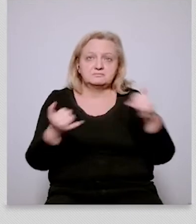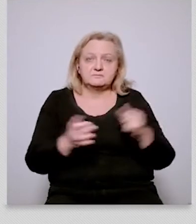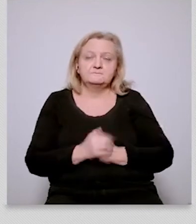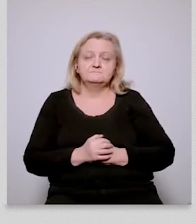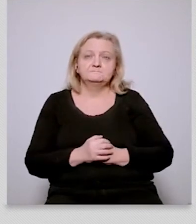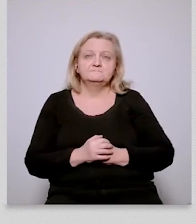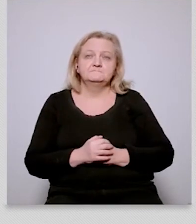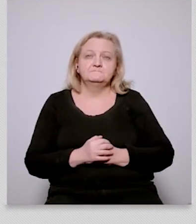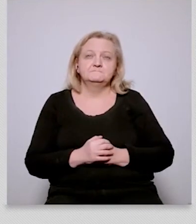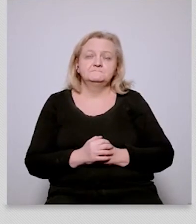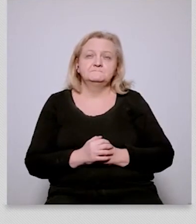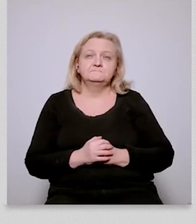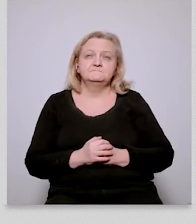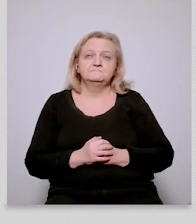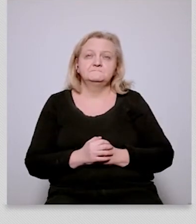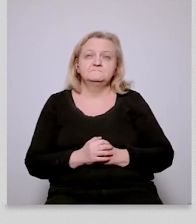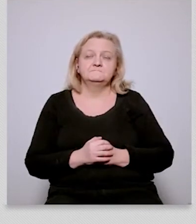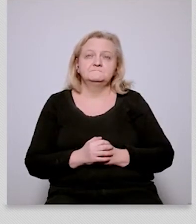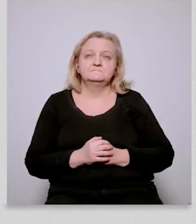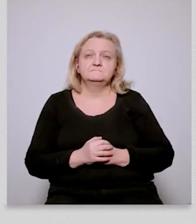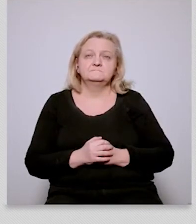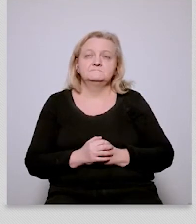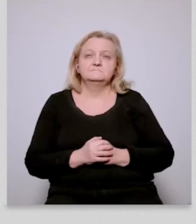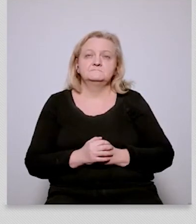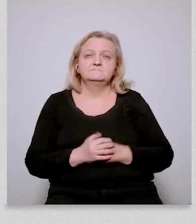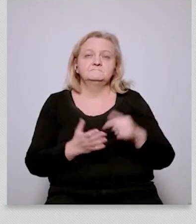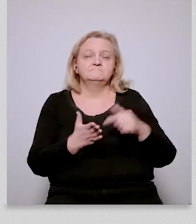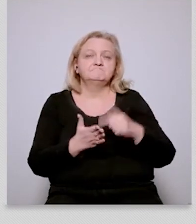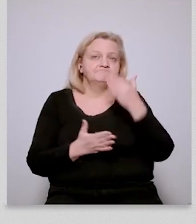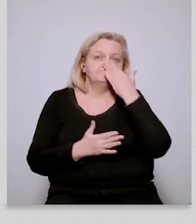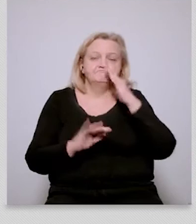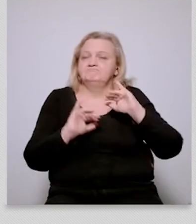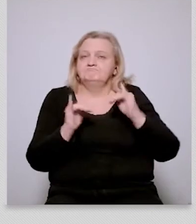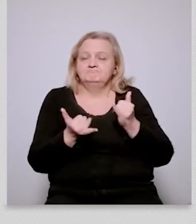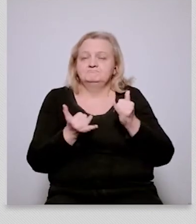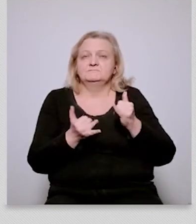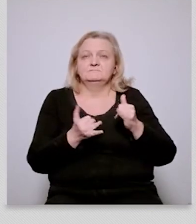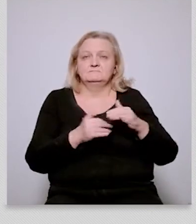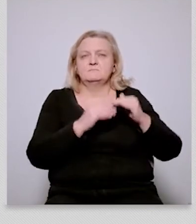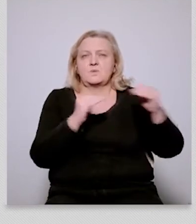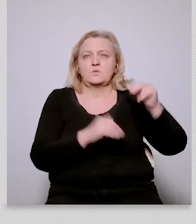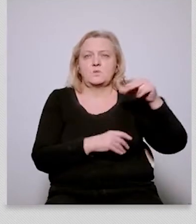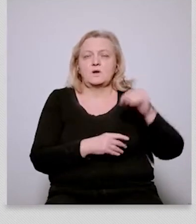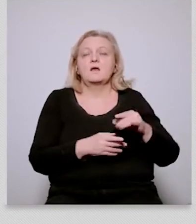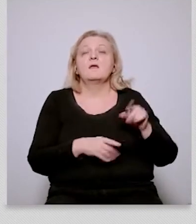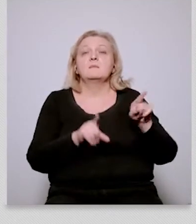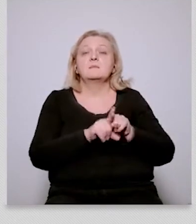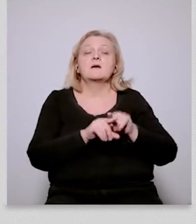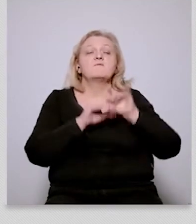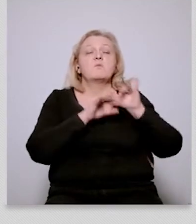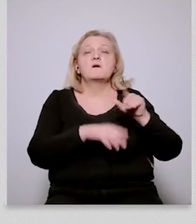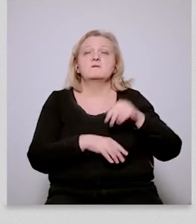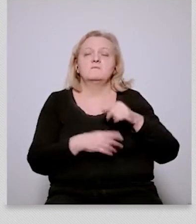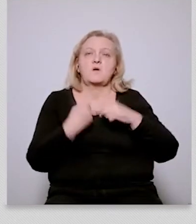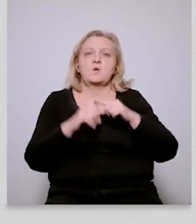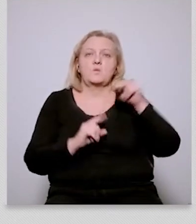one będą rozgrywane na szczeblu unijnym jak one będą wpływać na politykę Unii Europejskiej